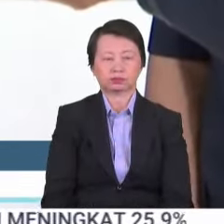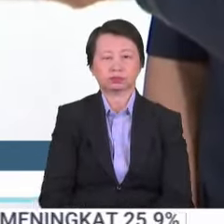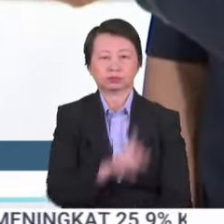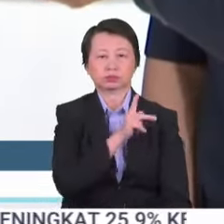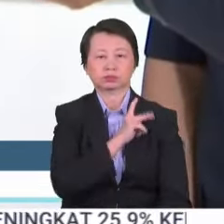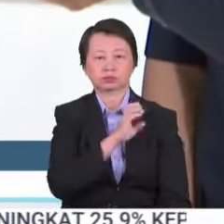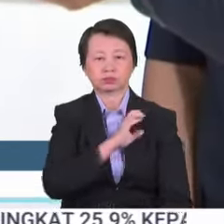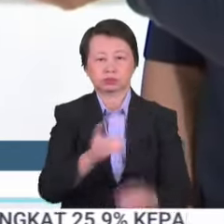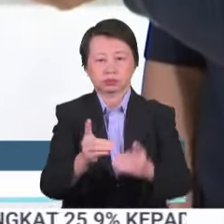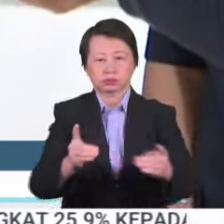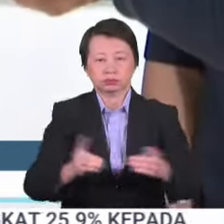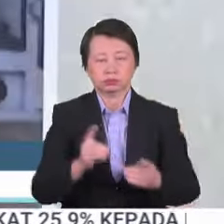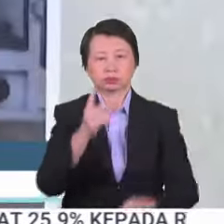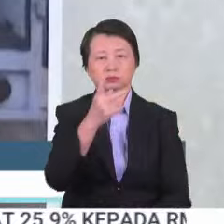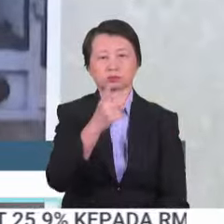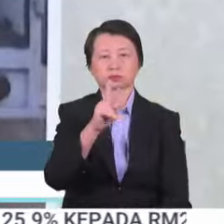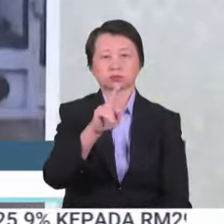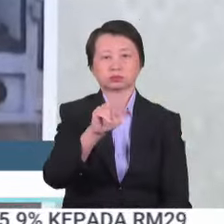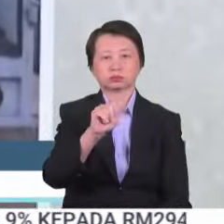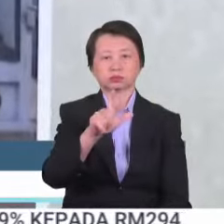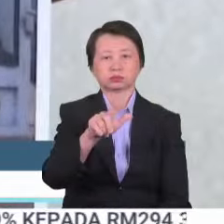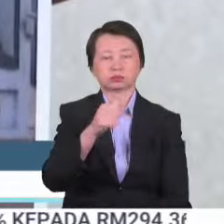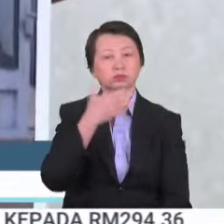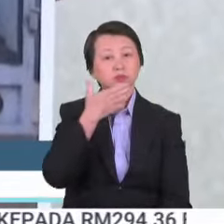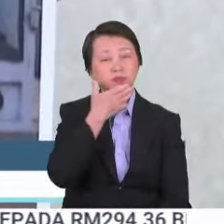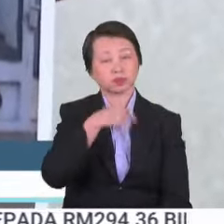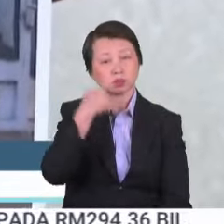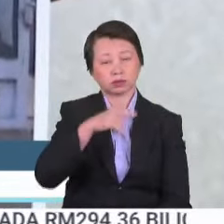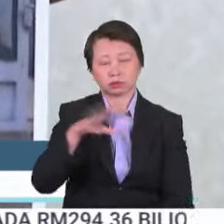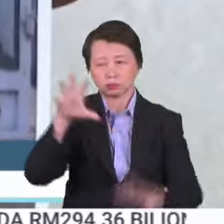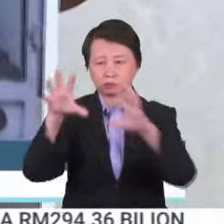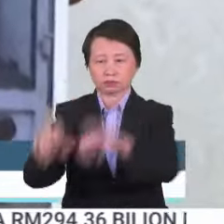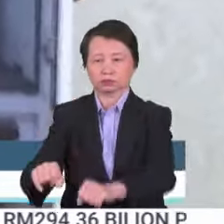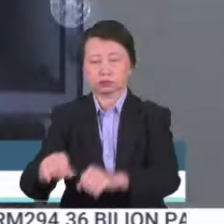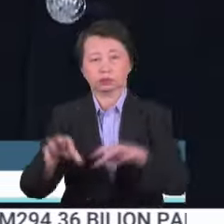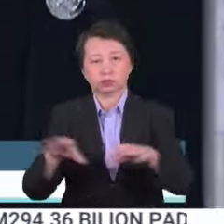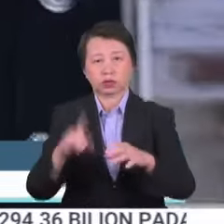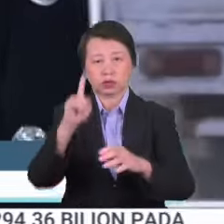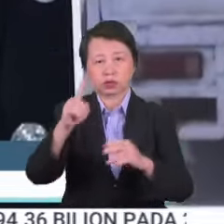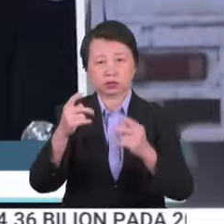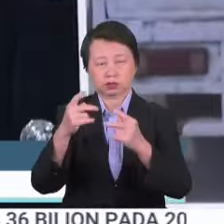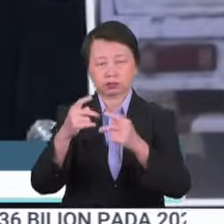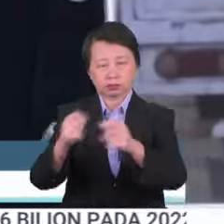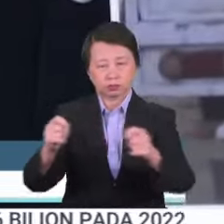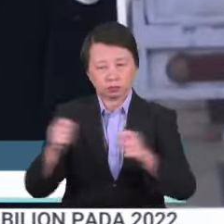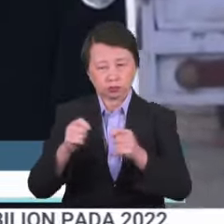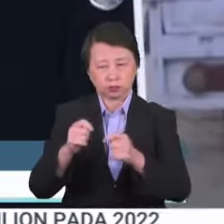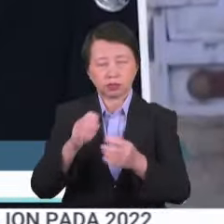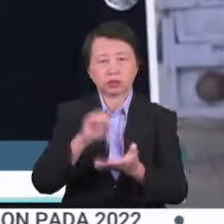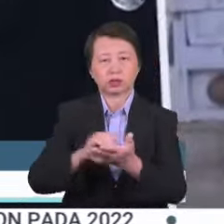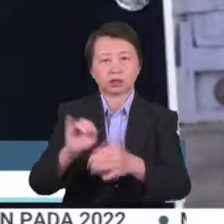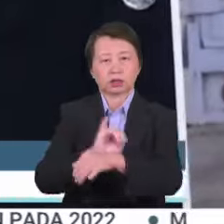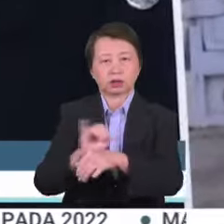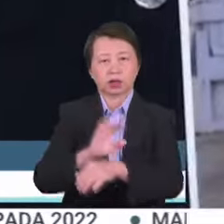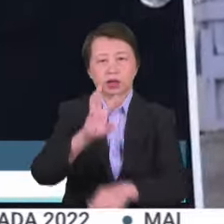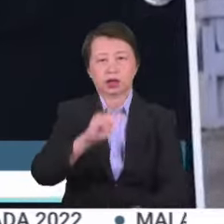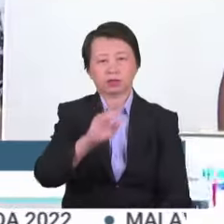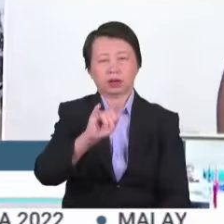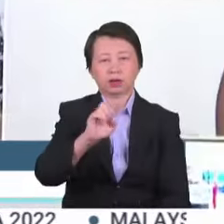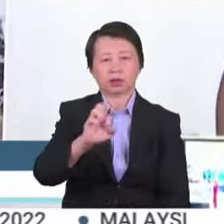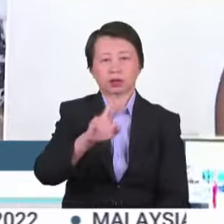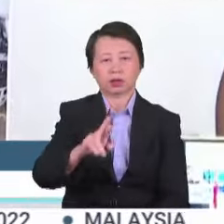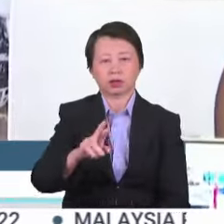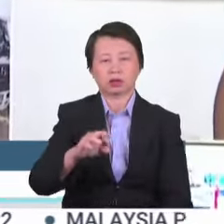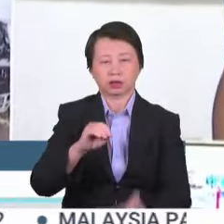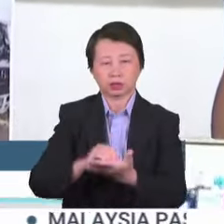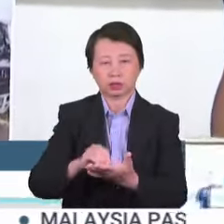Ketua Polis Daerah Kuala Muda ACP Zaidi Cik Hassan berkata serbuan dijalankan di sebuah premis di kawasan perindustrian MIEL Bukit